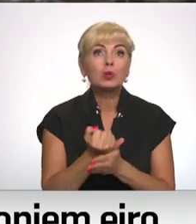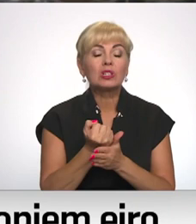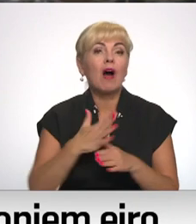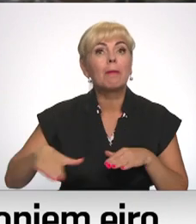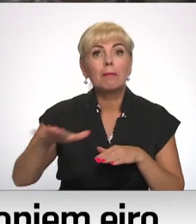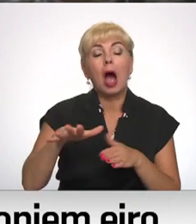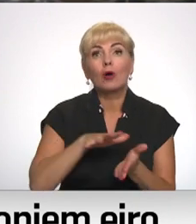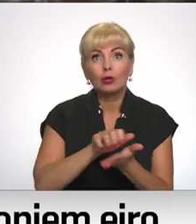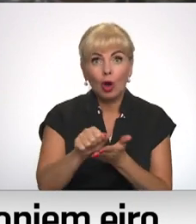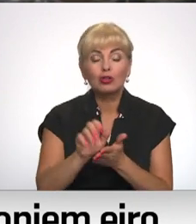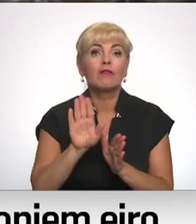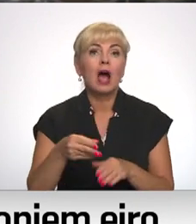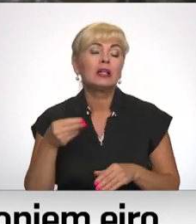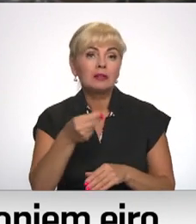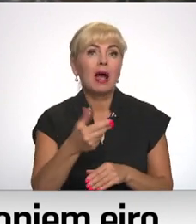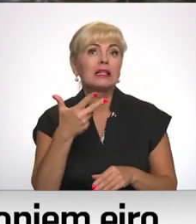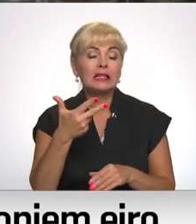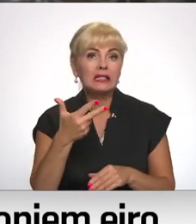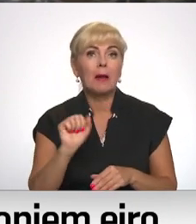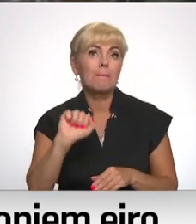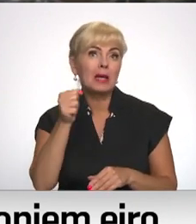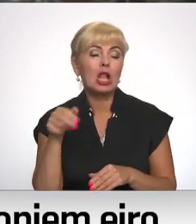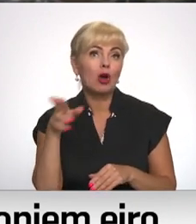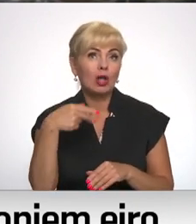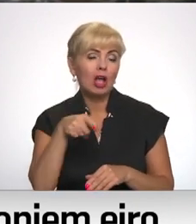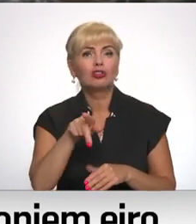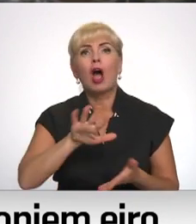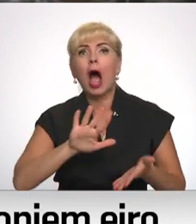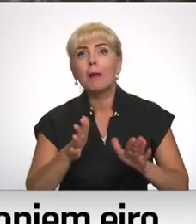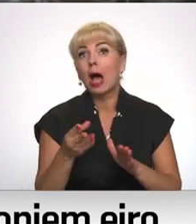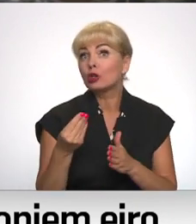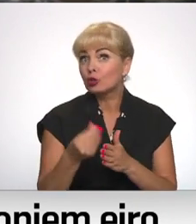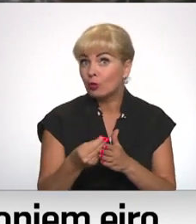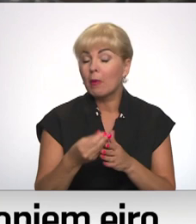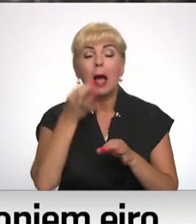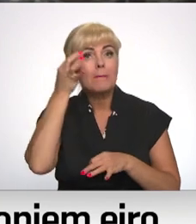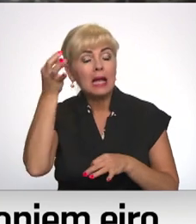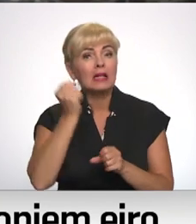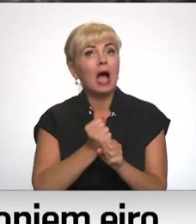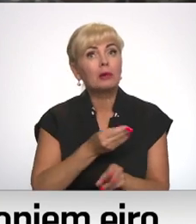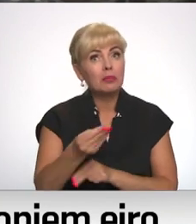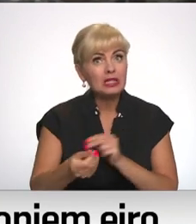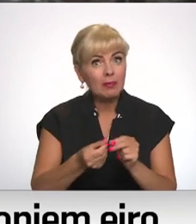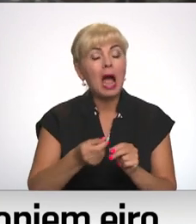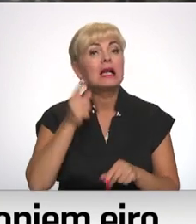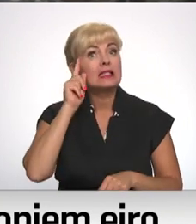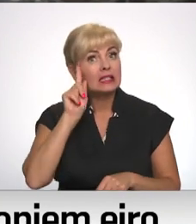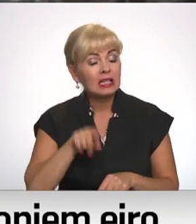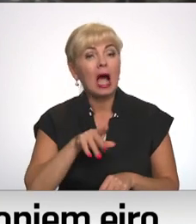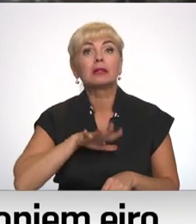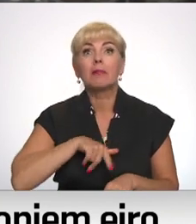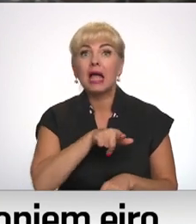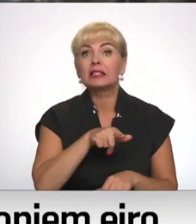līdz 3 miljoniem eiro. Turklāt šī ir provizoriskā summa. Precīzas darba izmaksas būs zināmas pēc tam, kad tiks